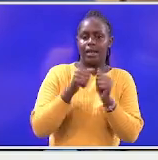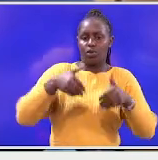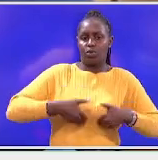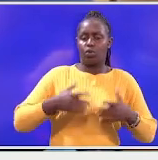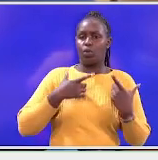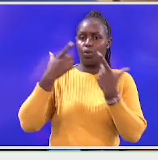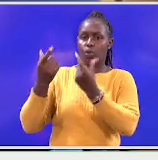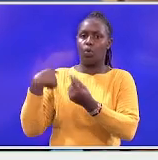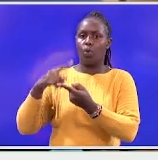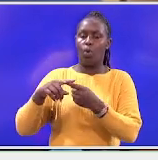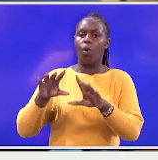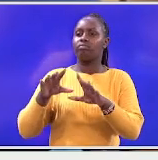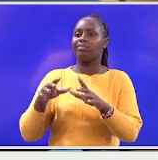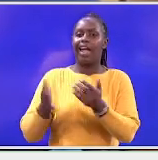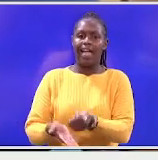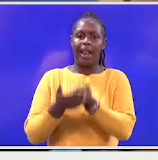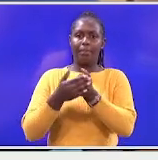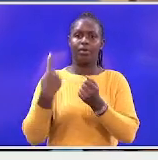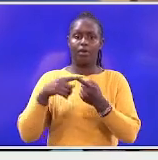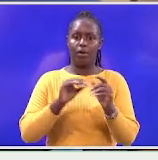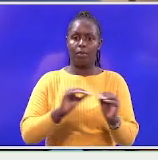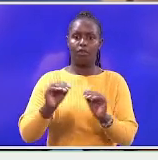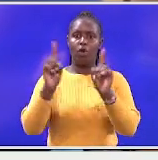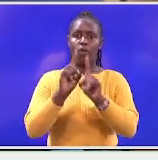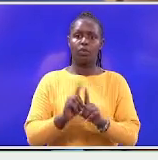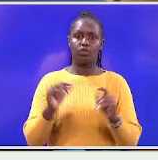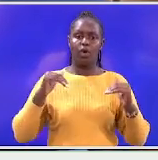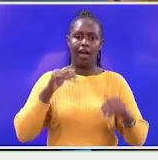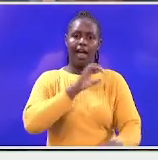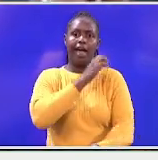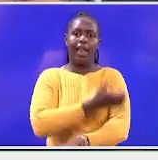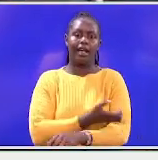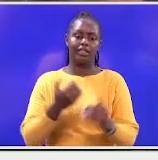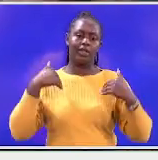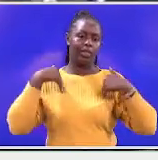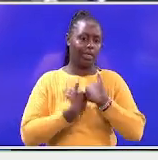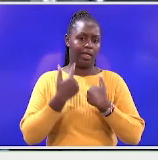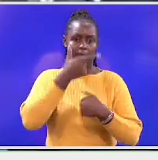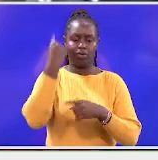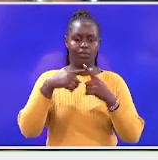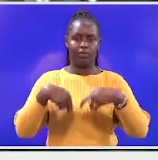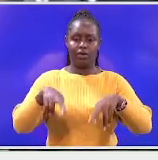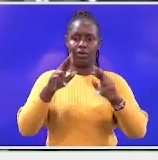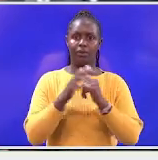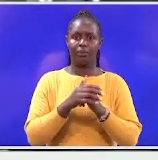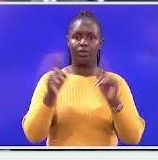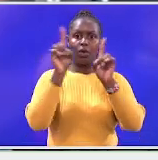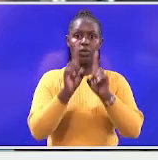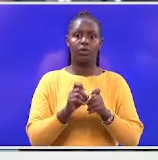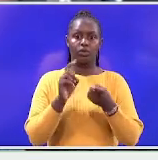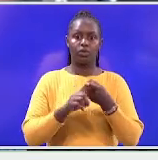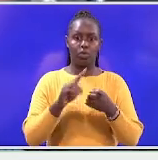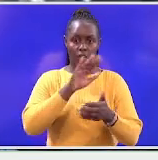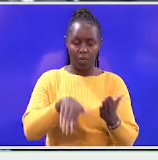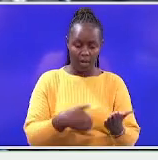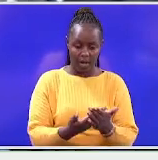chini wanaenda kukuamua rori. Hata nguvu yetu inamalizikia kwa sababu ya nini? Ya hii barabara. Toa sukuma kule kwa masaba ikifika kwa barabara